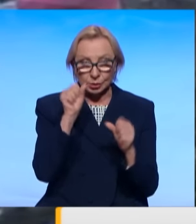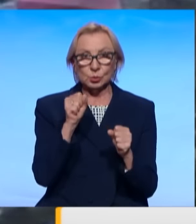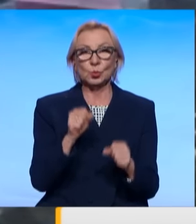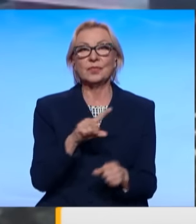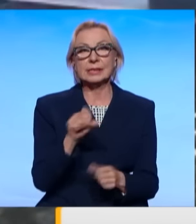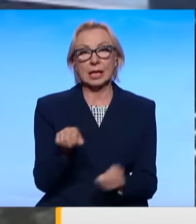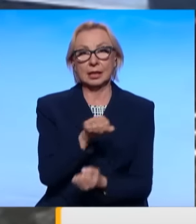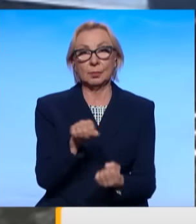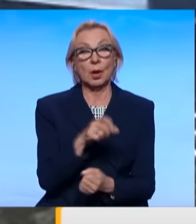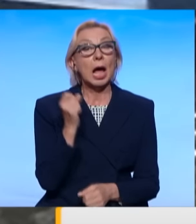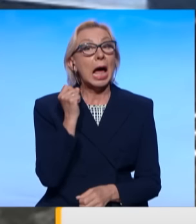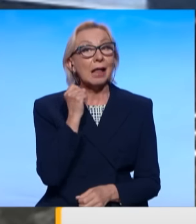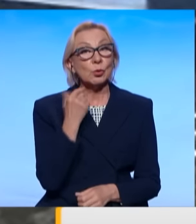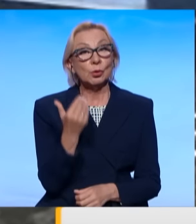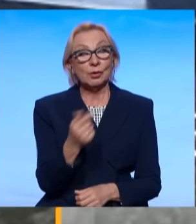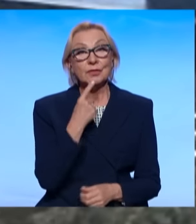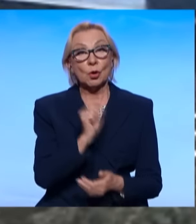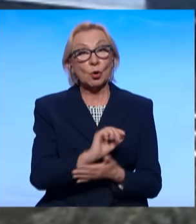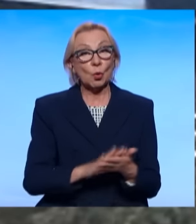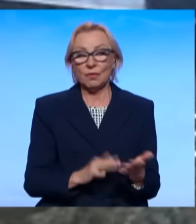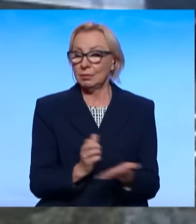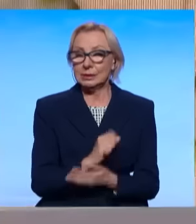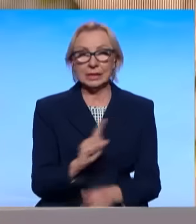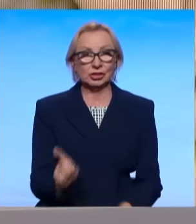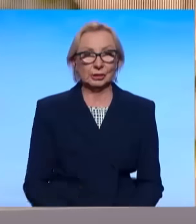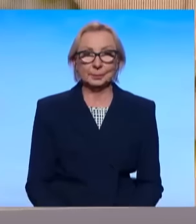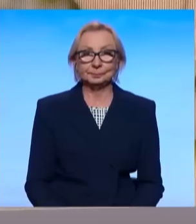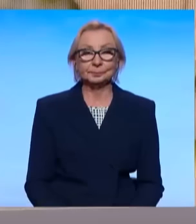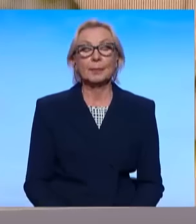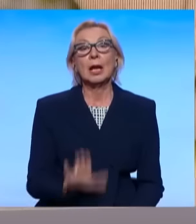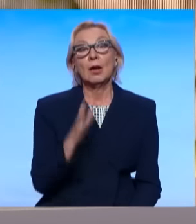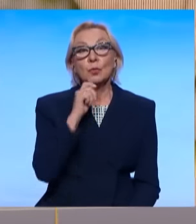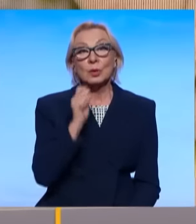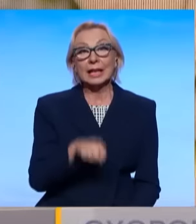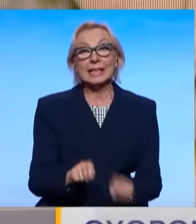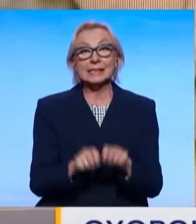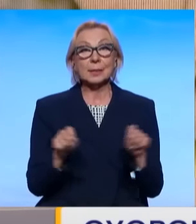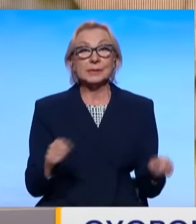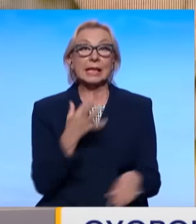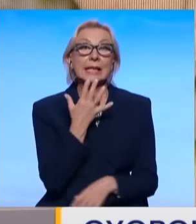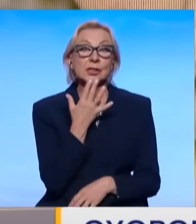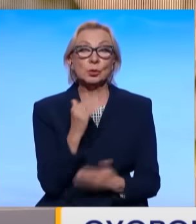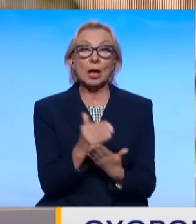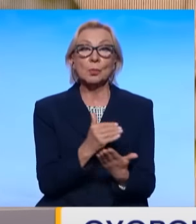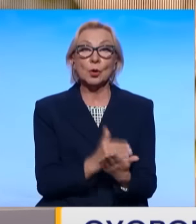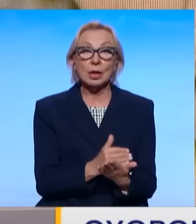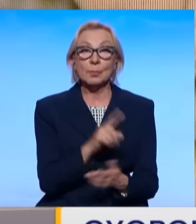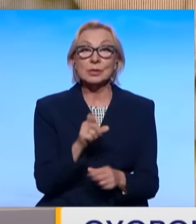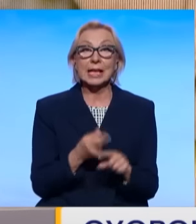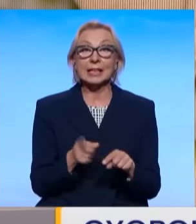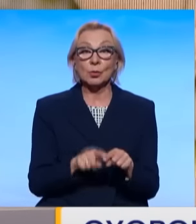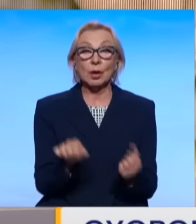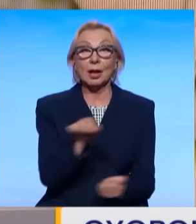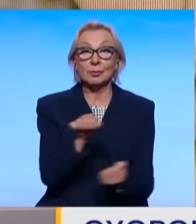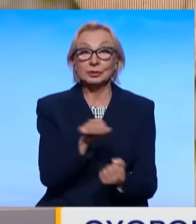кермом. Алкоголю у його крові не знайшли. Ну і в Україні запускають національну програму, за якою